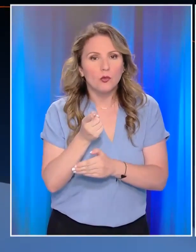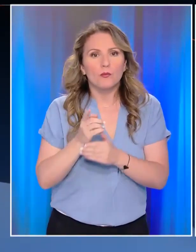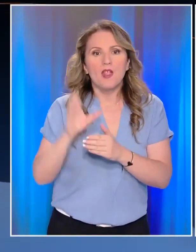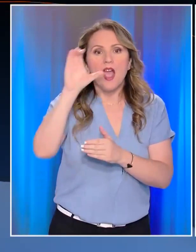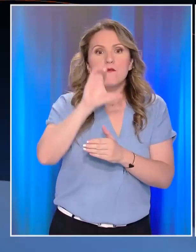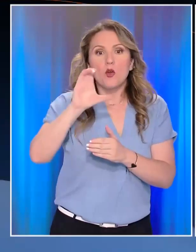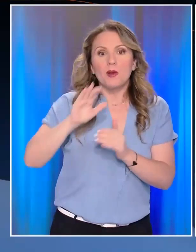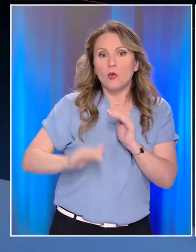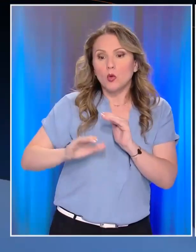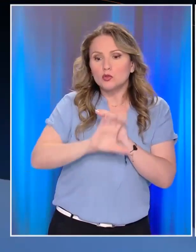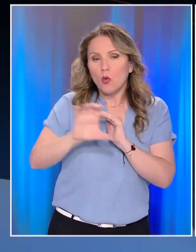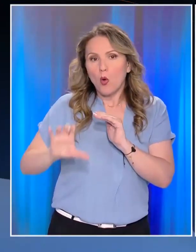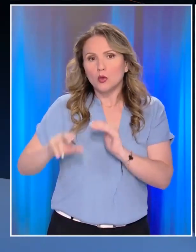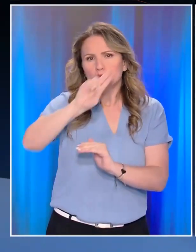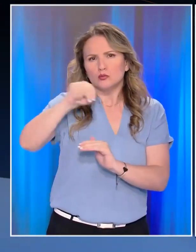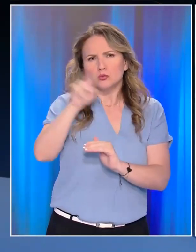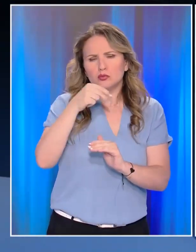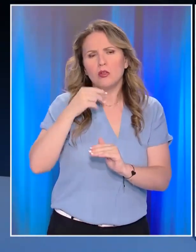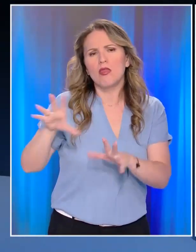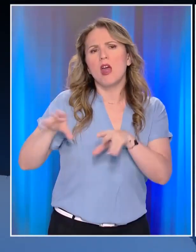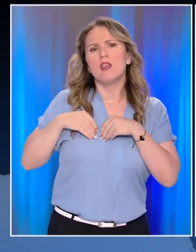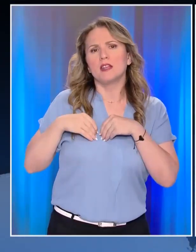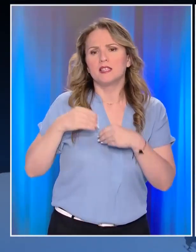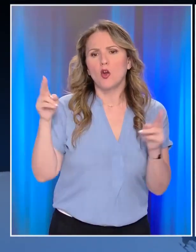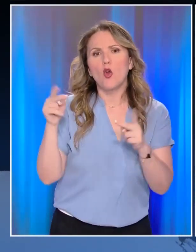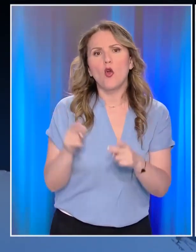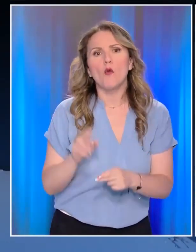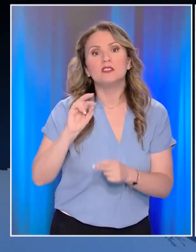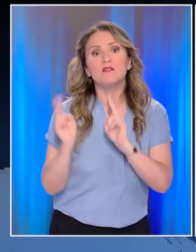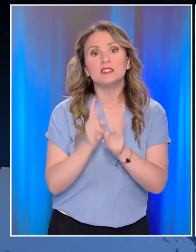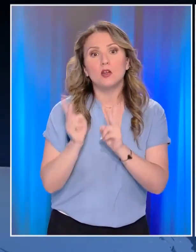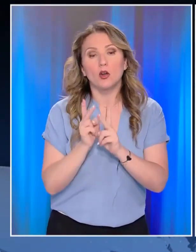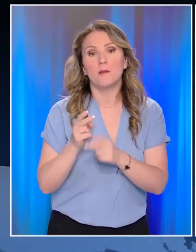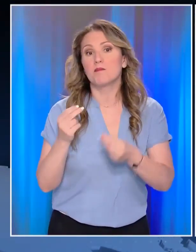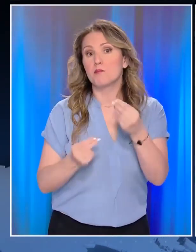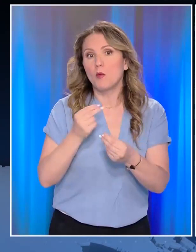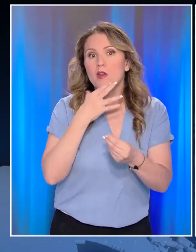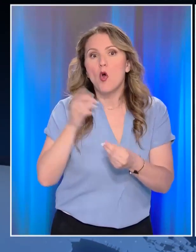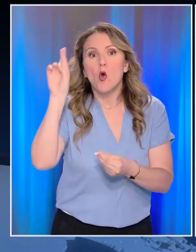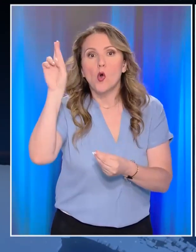Ο Ευρωπαϊκός Νότος απορρίφθη την πρόταση της Κομισιόν για περικοπές με την ενεργειακή